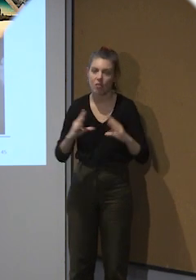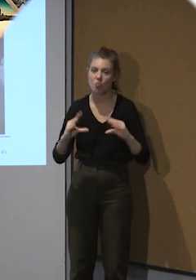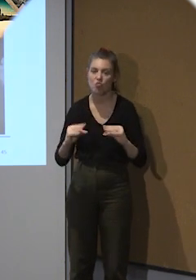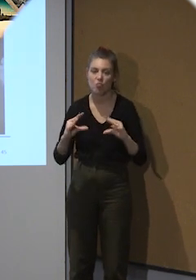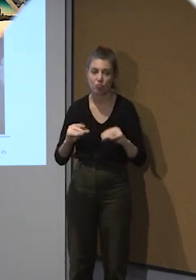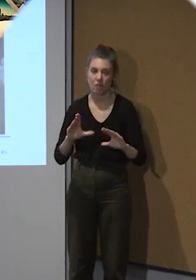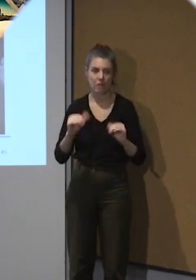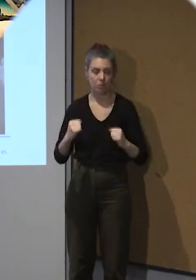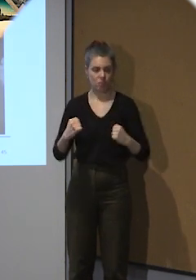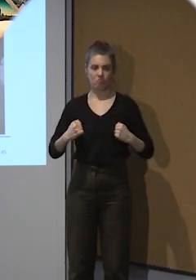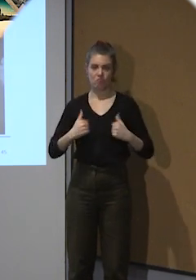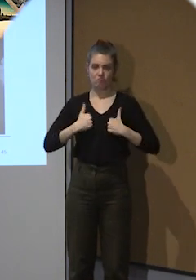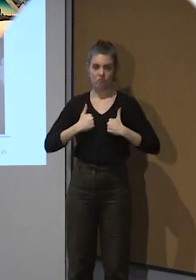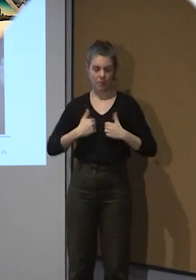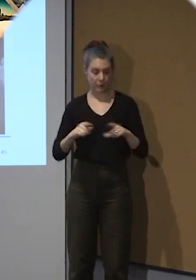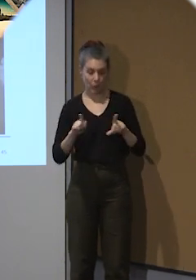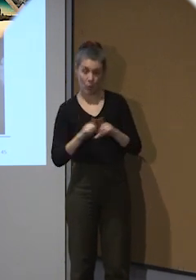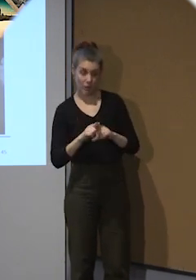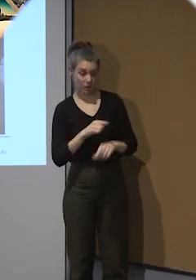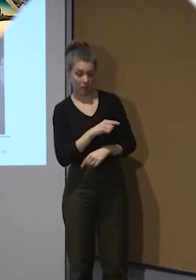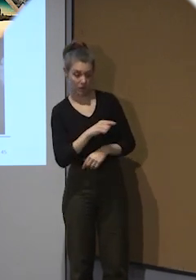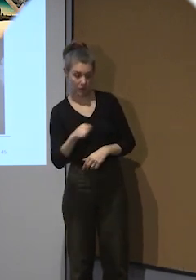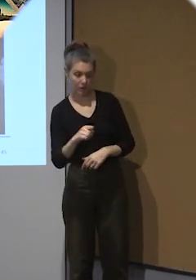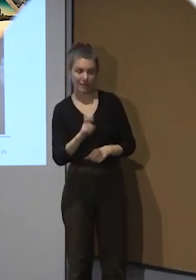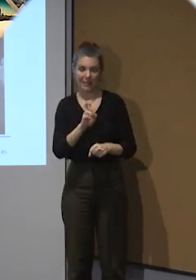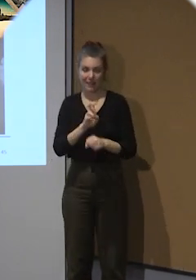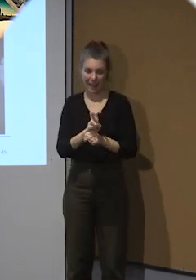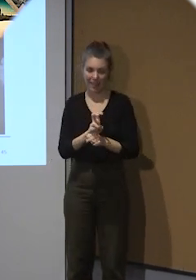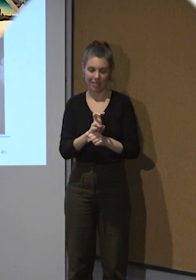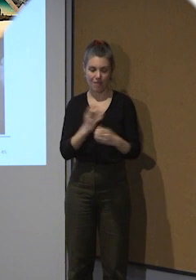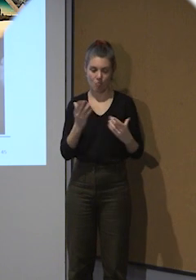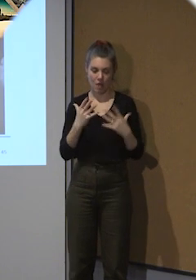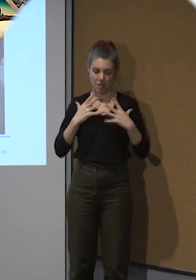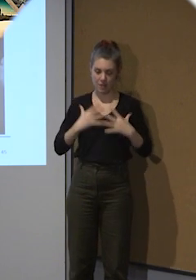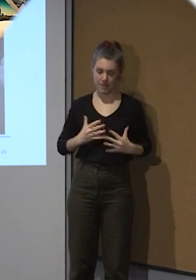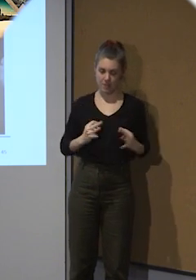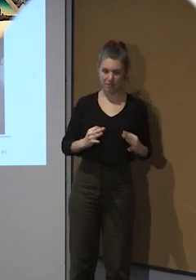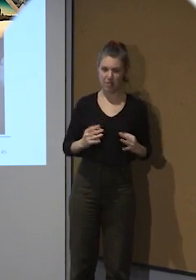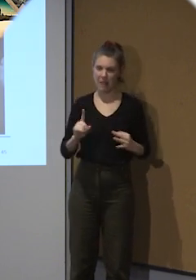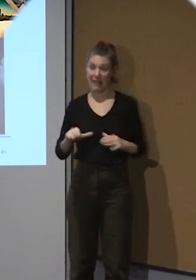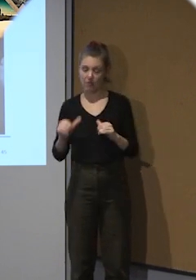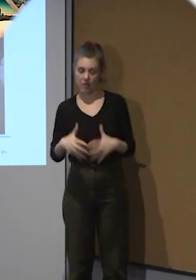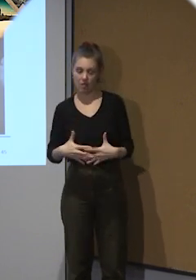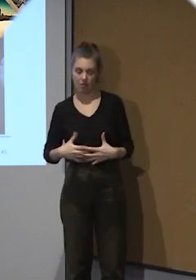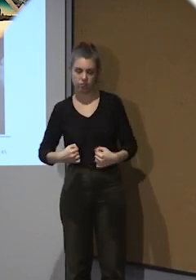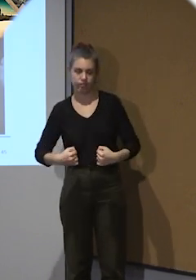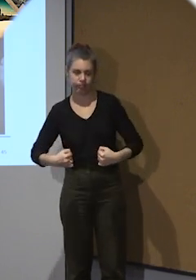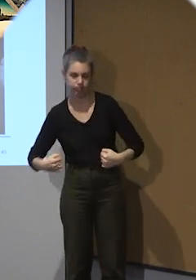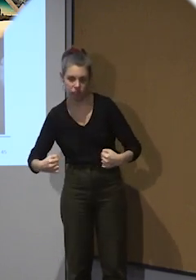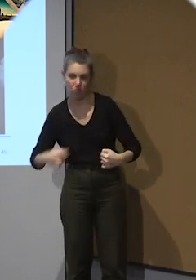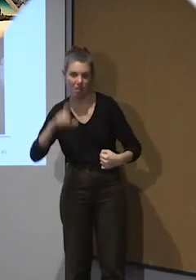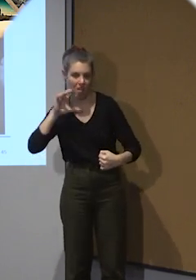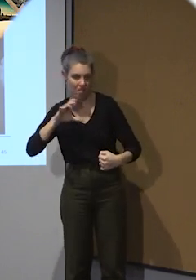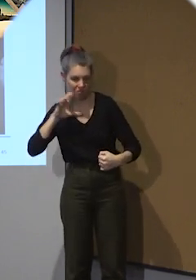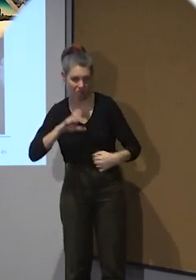permettre de gagner de la masse maigre, donc à contrario, ce qu'on appelle de la masse grasse. Et aussi, ce qui va être intéressant notamment pour le